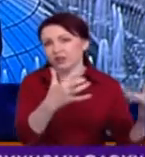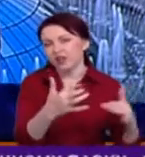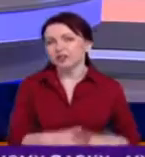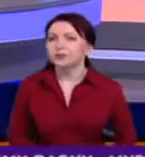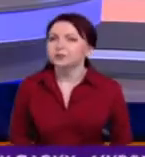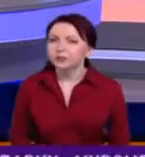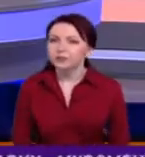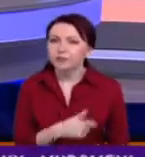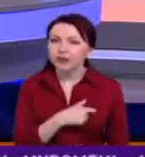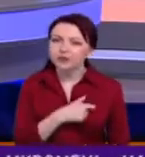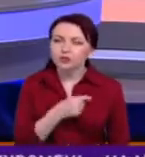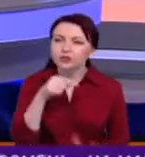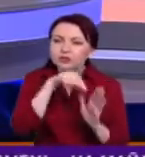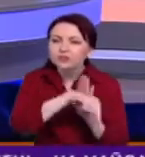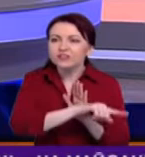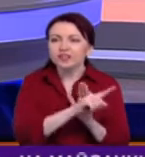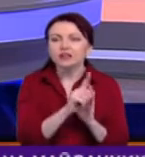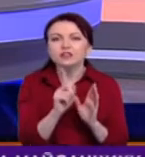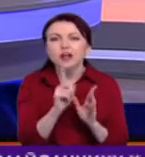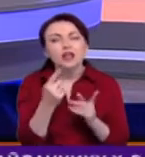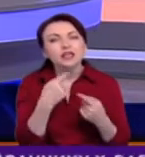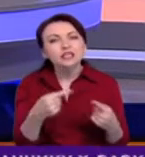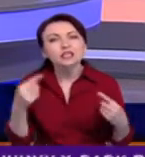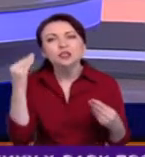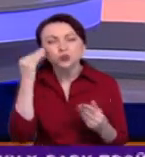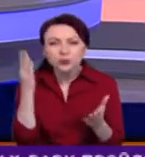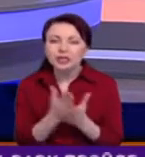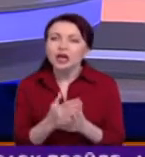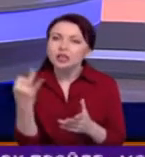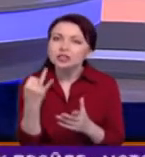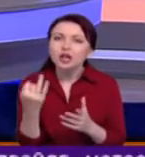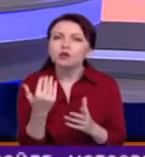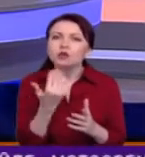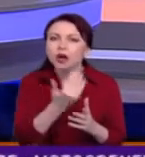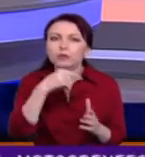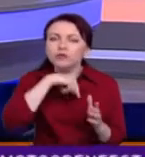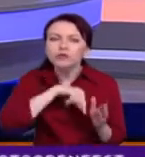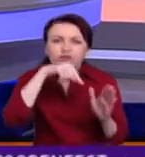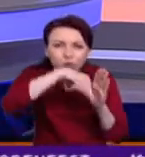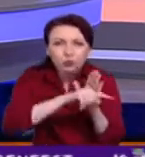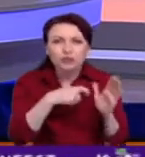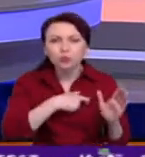корпусу депутатського? Я розумію, що є різні думки, але якби є ж ядро.